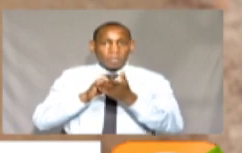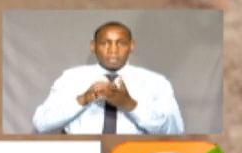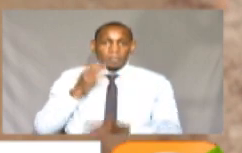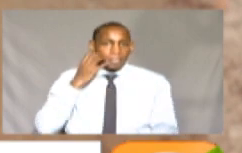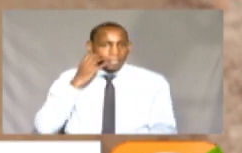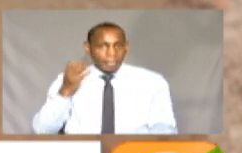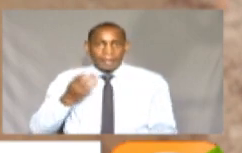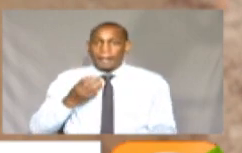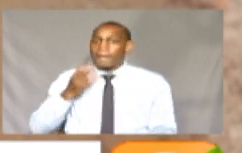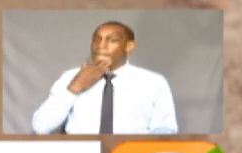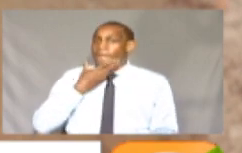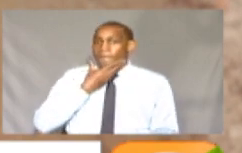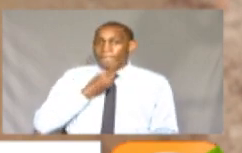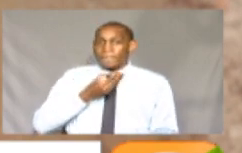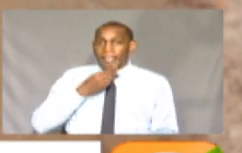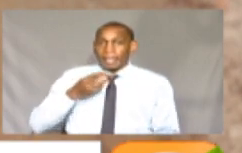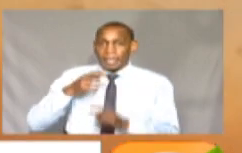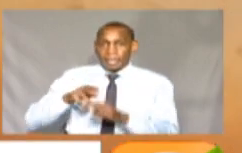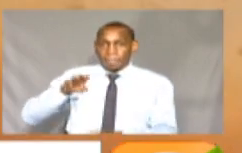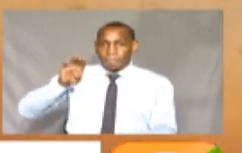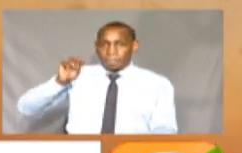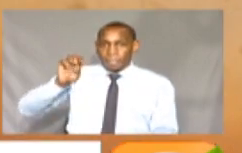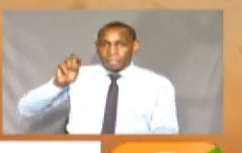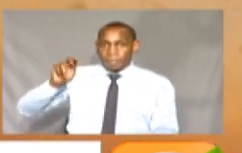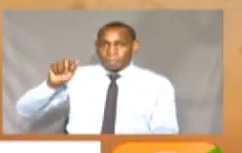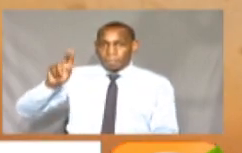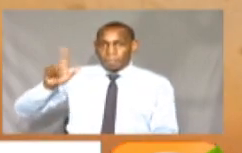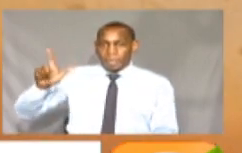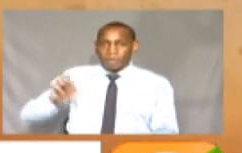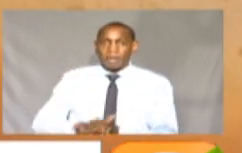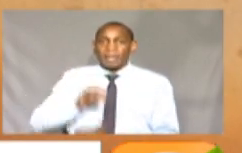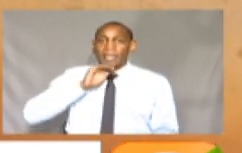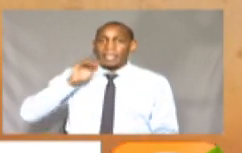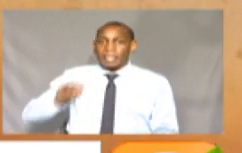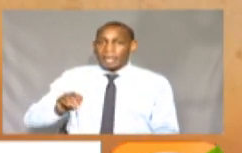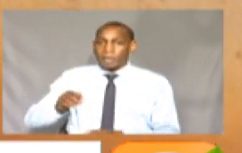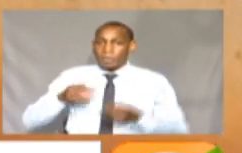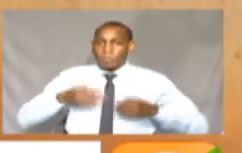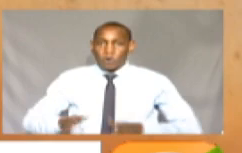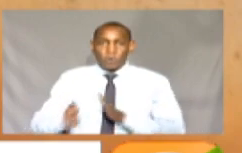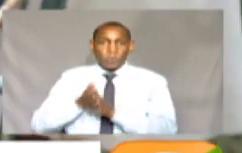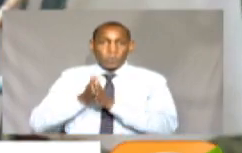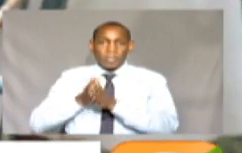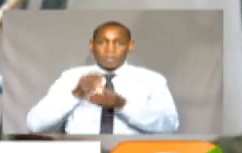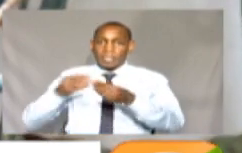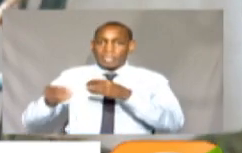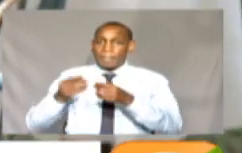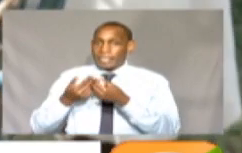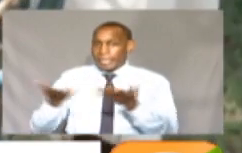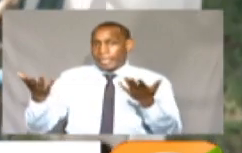babake Kate Emmanuel Omonya, kwani mwanawe alizaliwa bila ulemavu wowote.